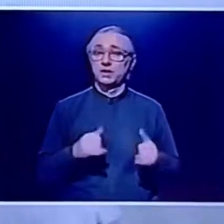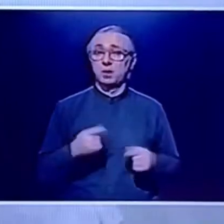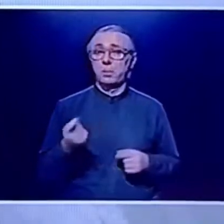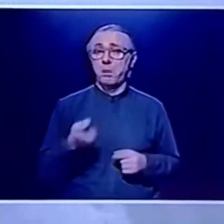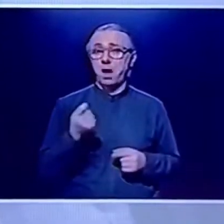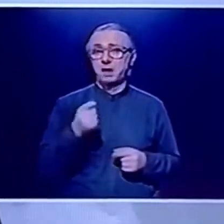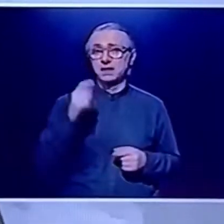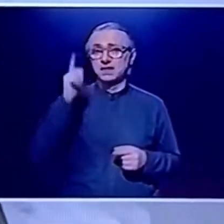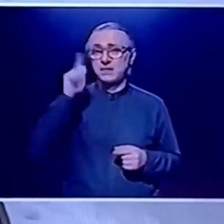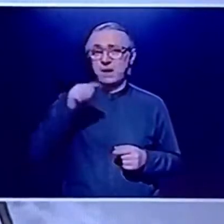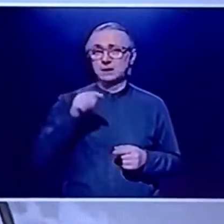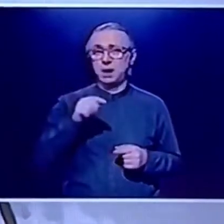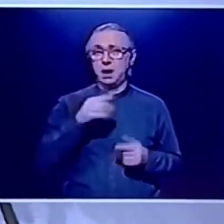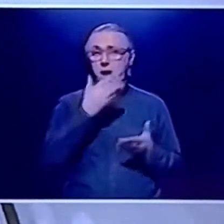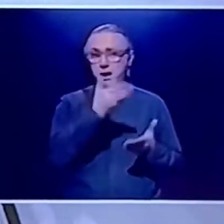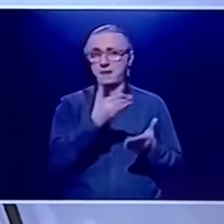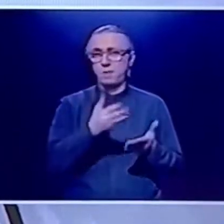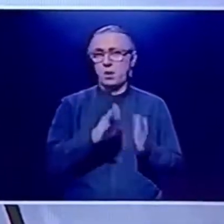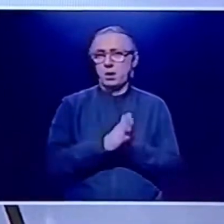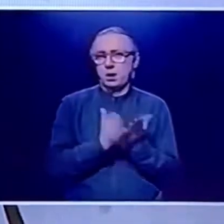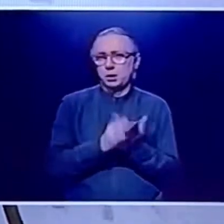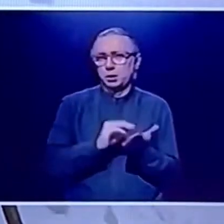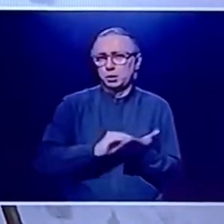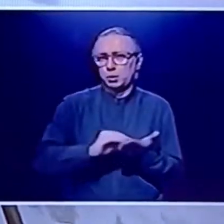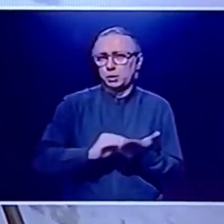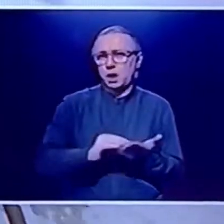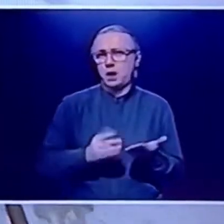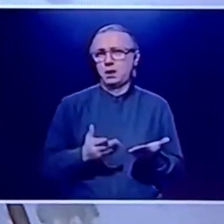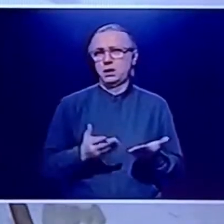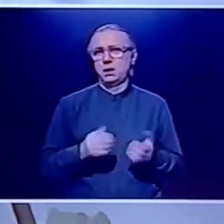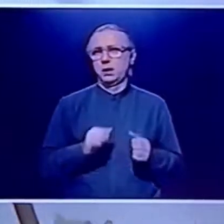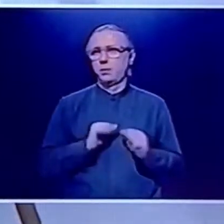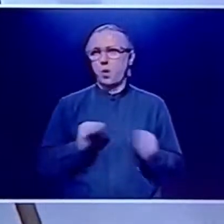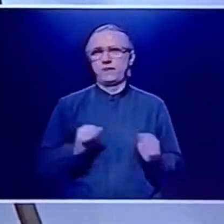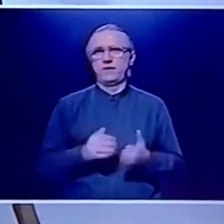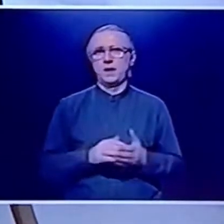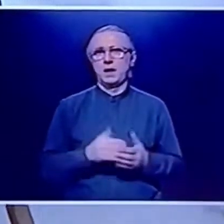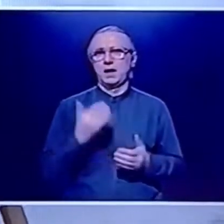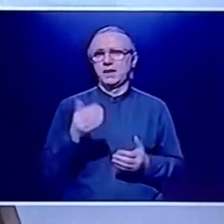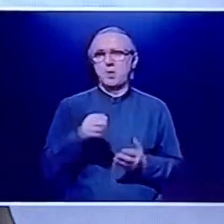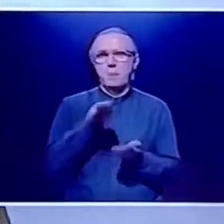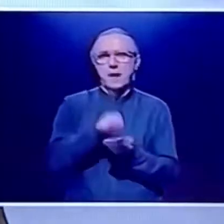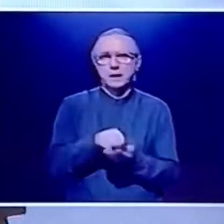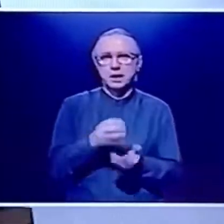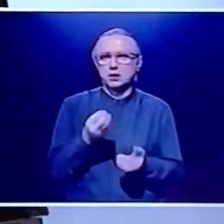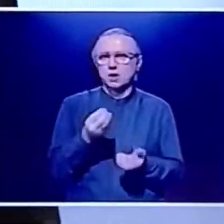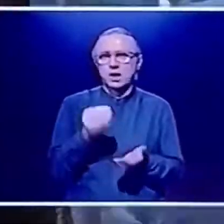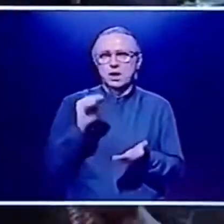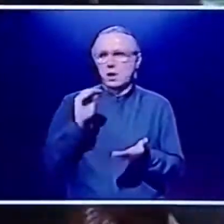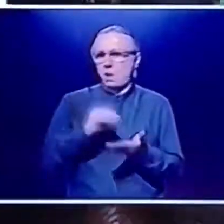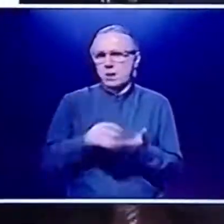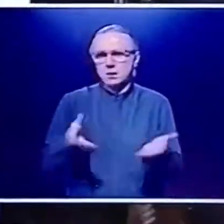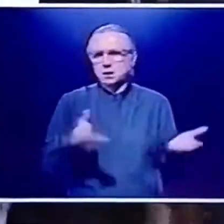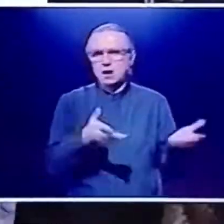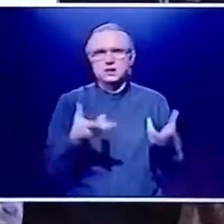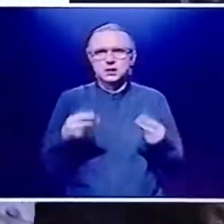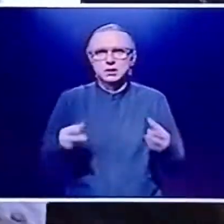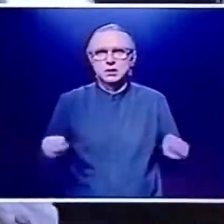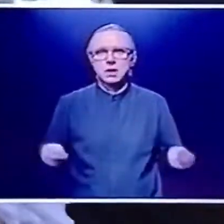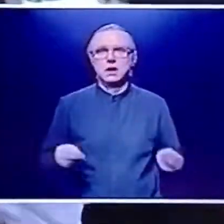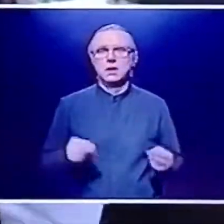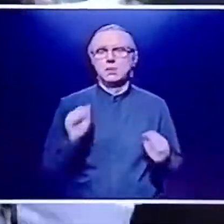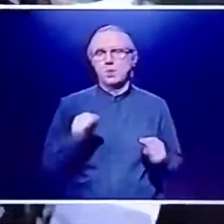о трудах и подвигах великого миссионера, и что могила его до сих пор не обозначена. Можно лишь по архивным